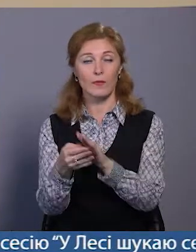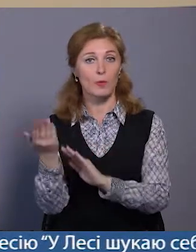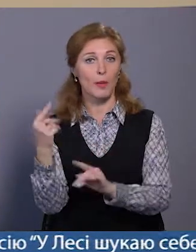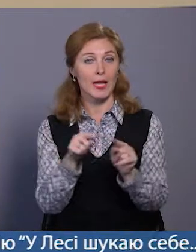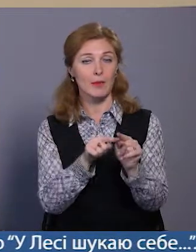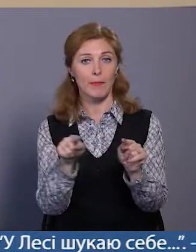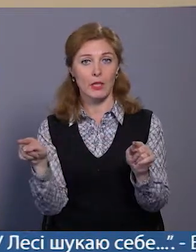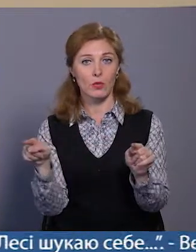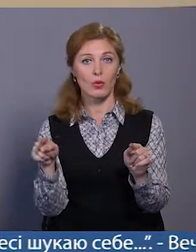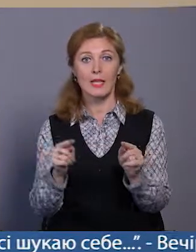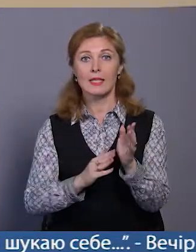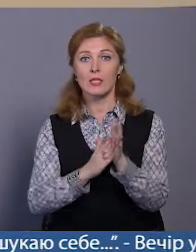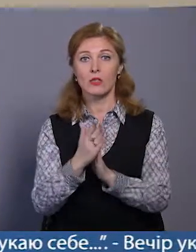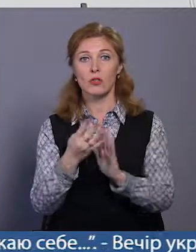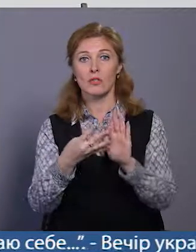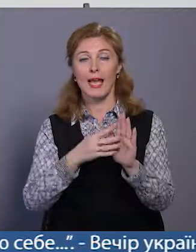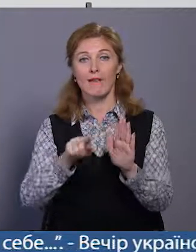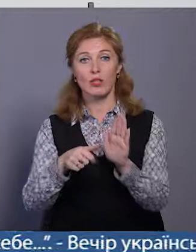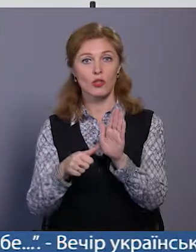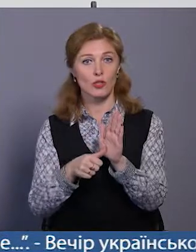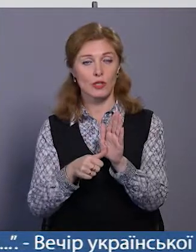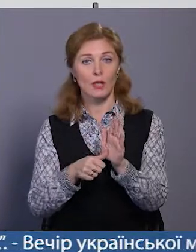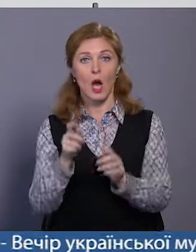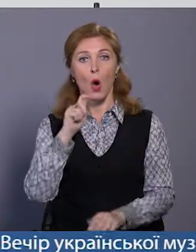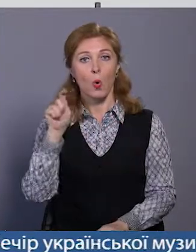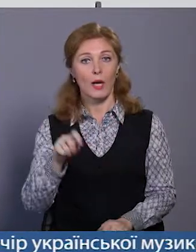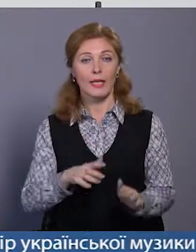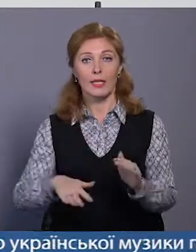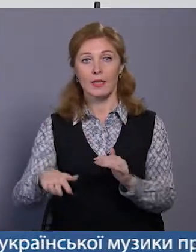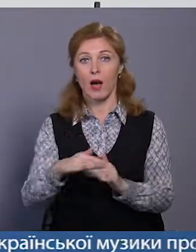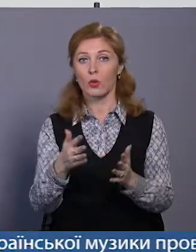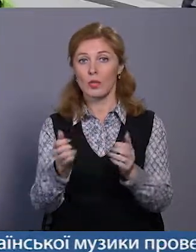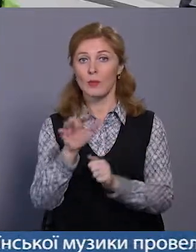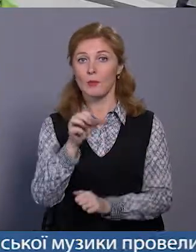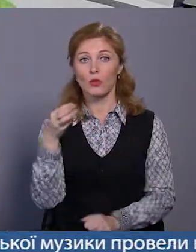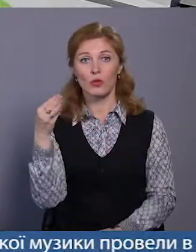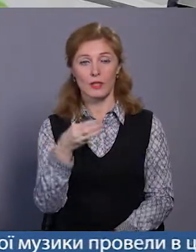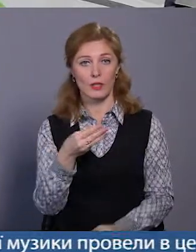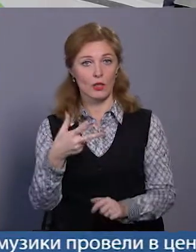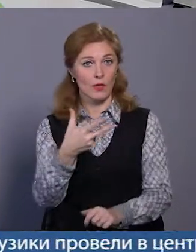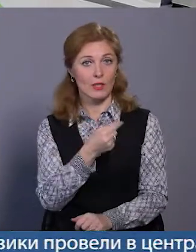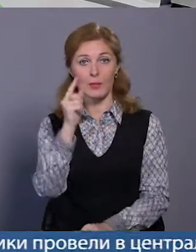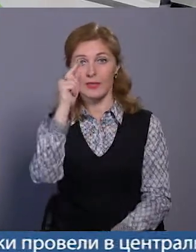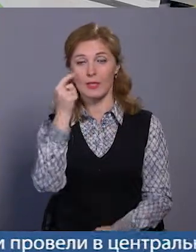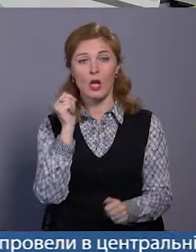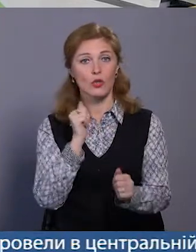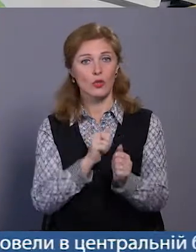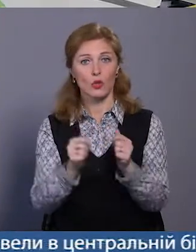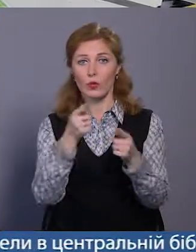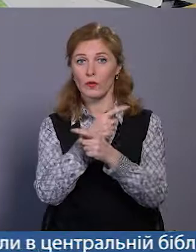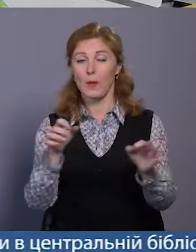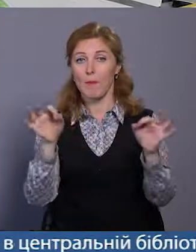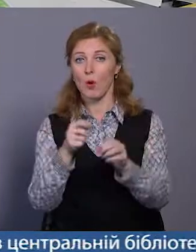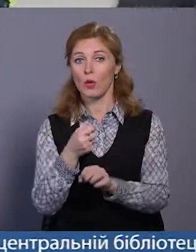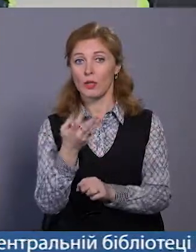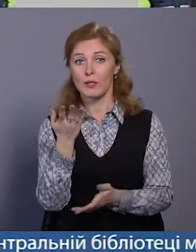періодом на зростання 9,6%. Україна отримала 500 тисяч доз вакцини AstraZeneca з Індії. Жодної інформації про